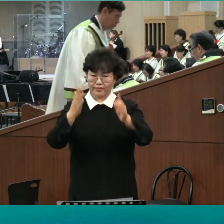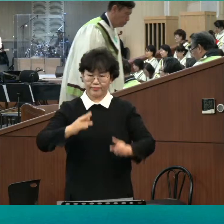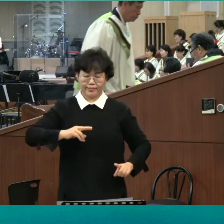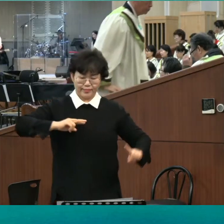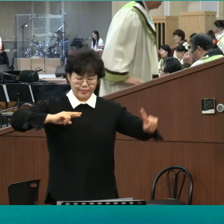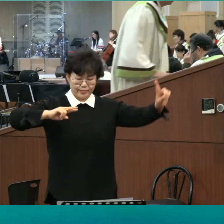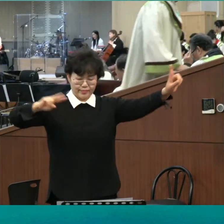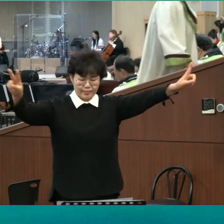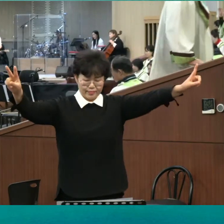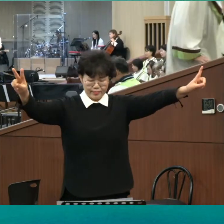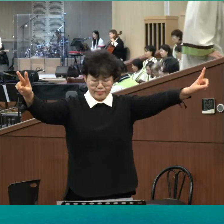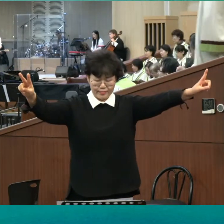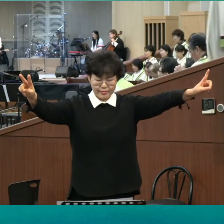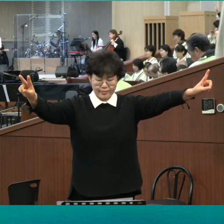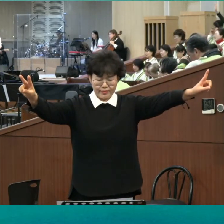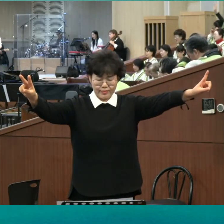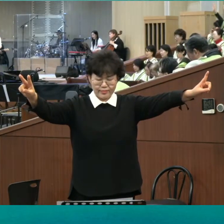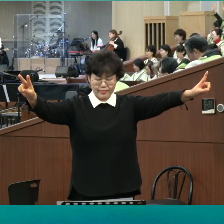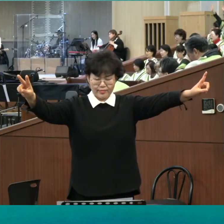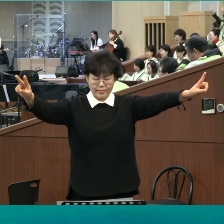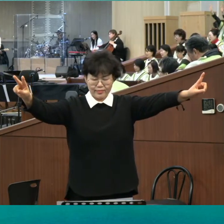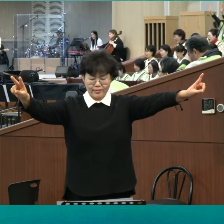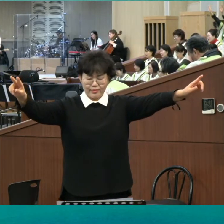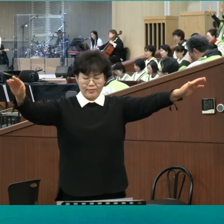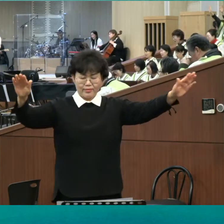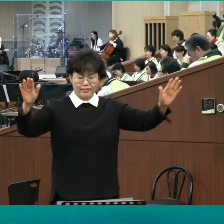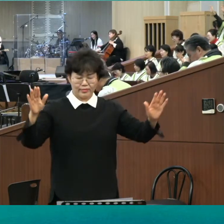나가겠습니다. 주여